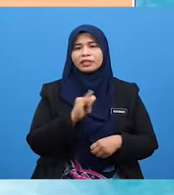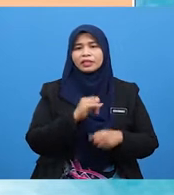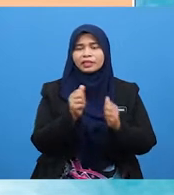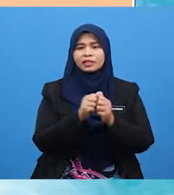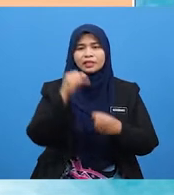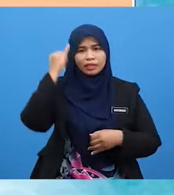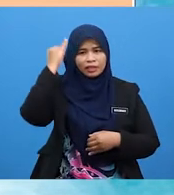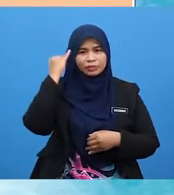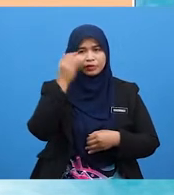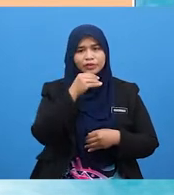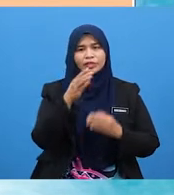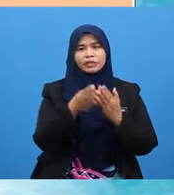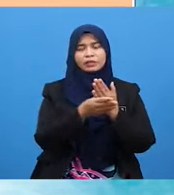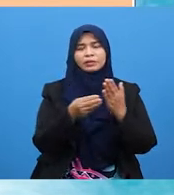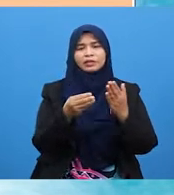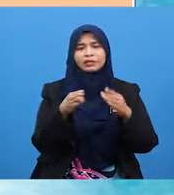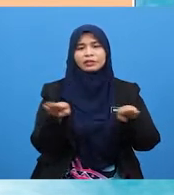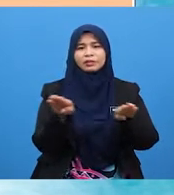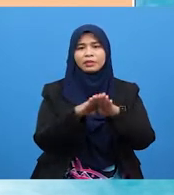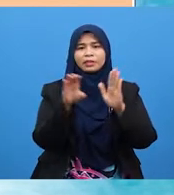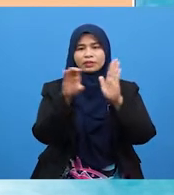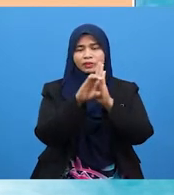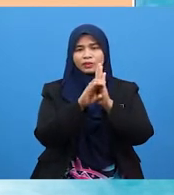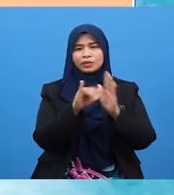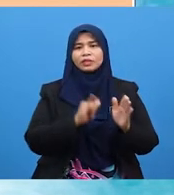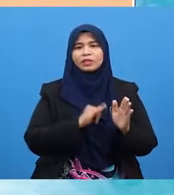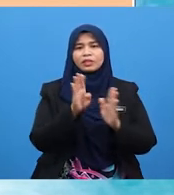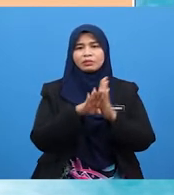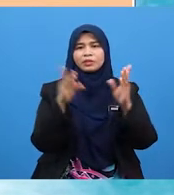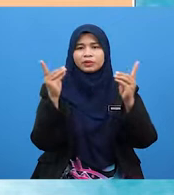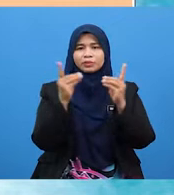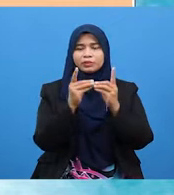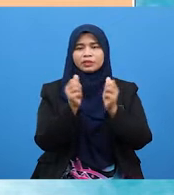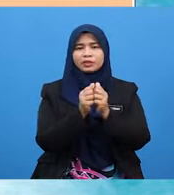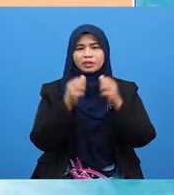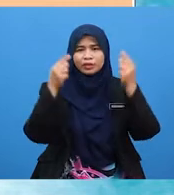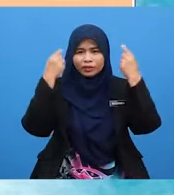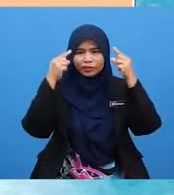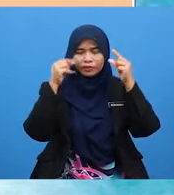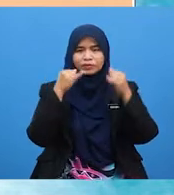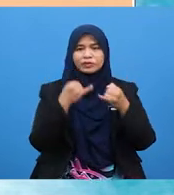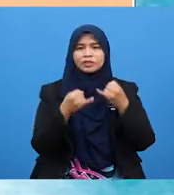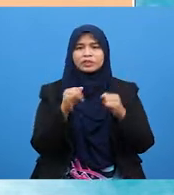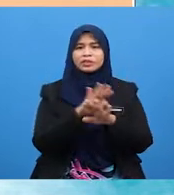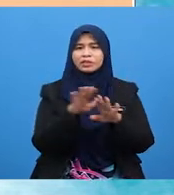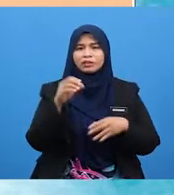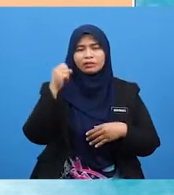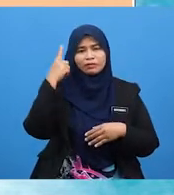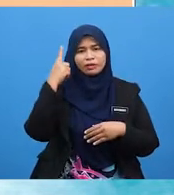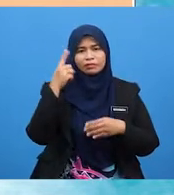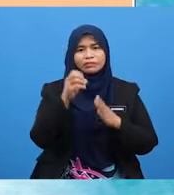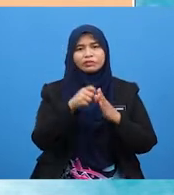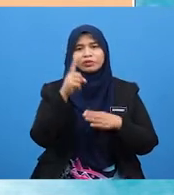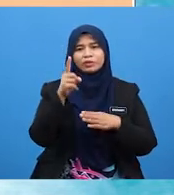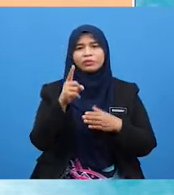dengan ilmu dan kemahiran. Sebagai contoh, saya berjumpa dengan guru-guru jika tidak memahami sesuatu